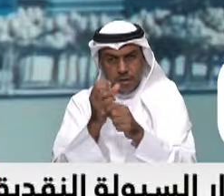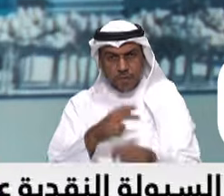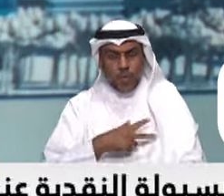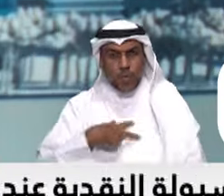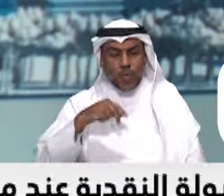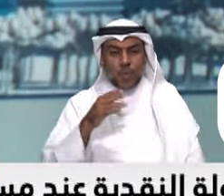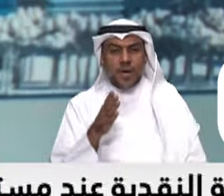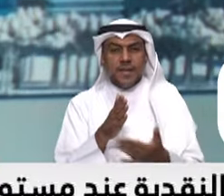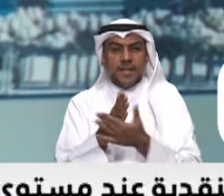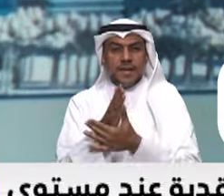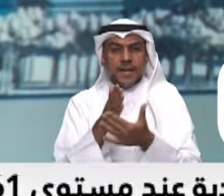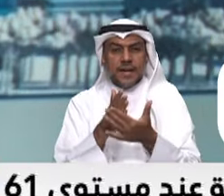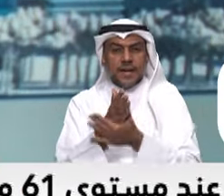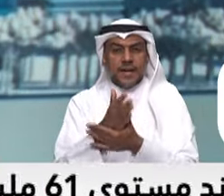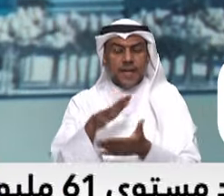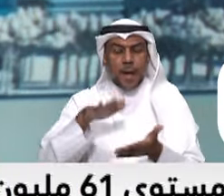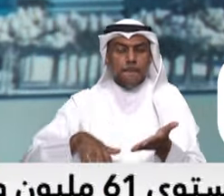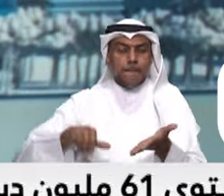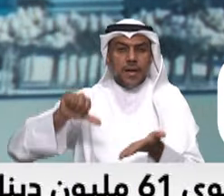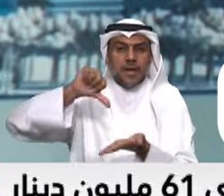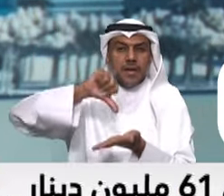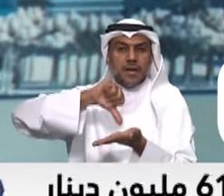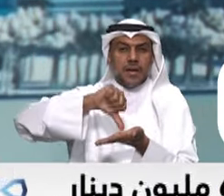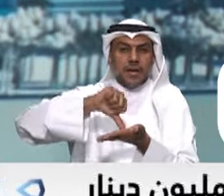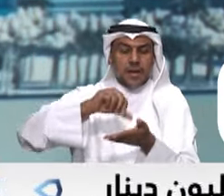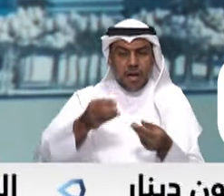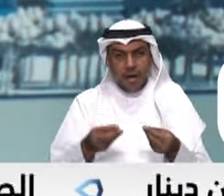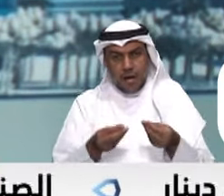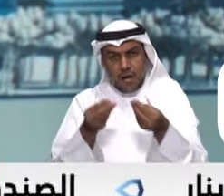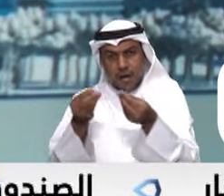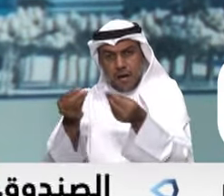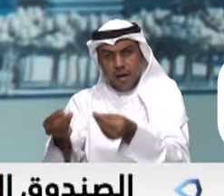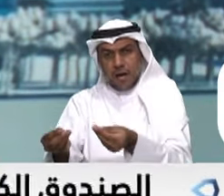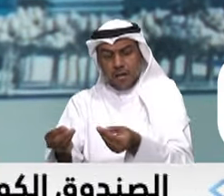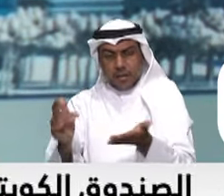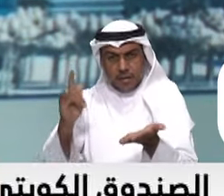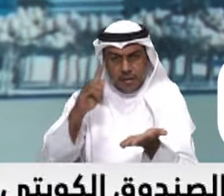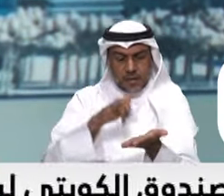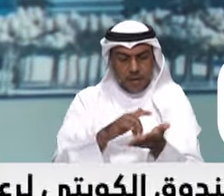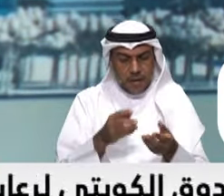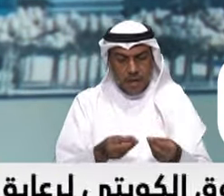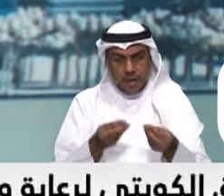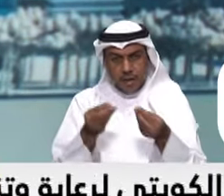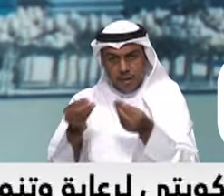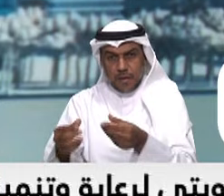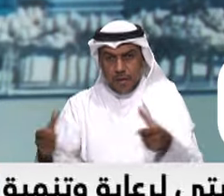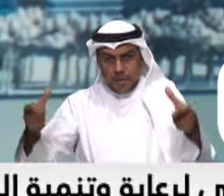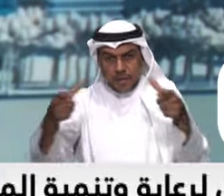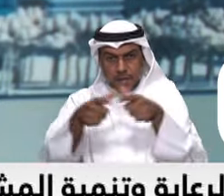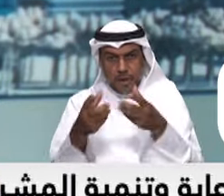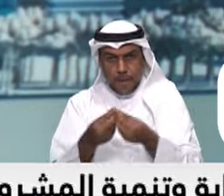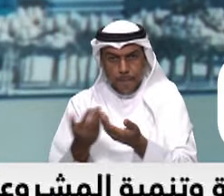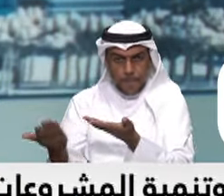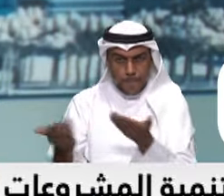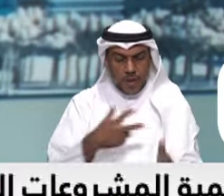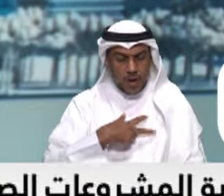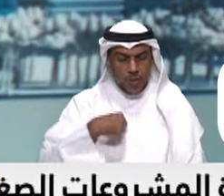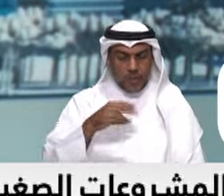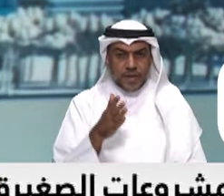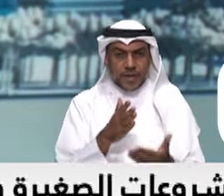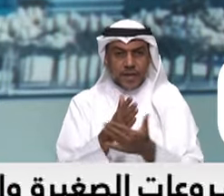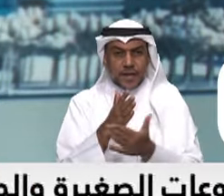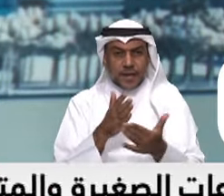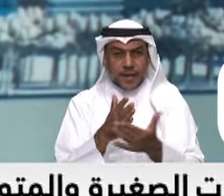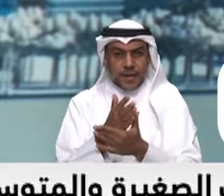وزير الخارجية في الجمهورية الإسلامية الإيرانية الصديقة عباس عراقجي. حضر اللقاء معالي وزير الخارجية